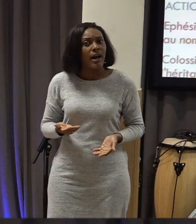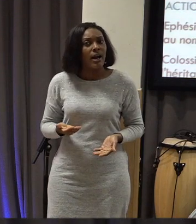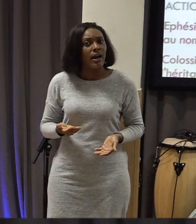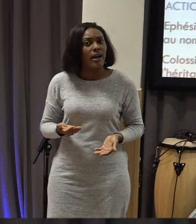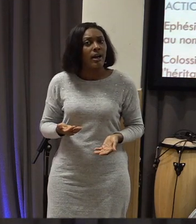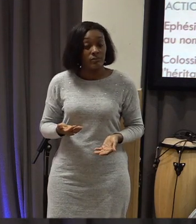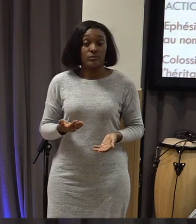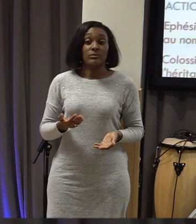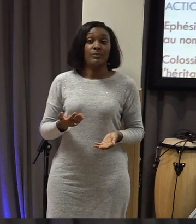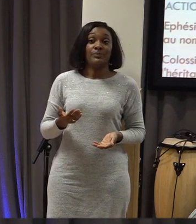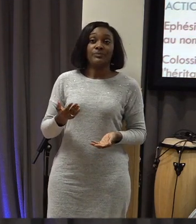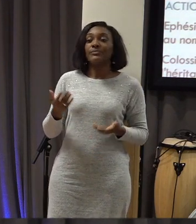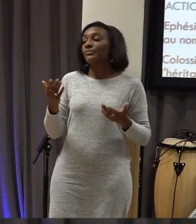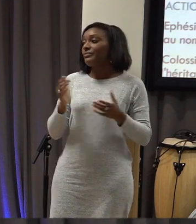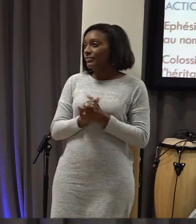Seigneur.